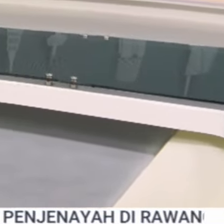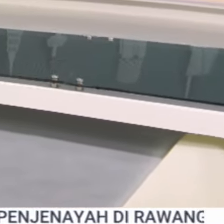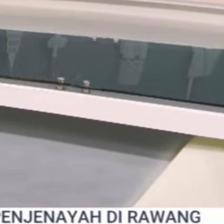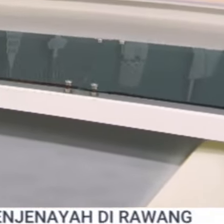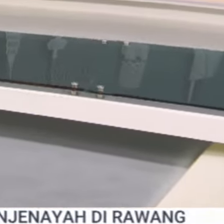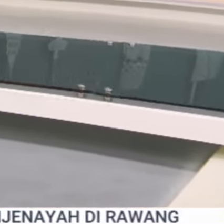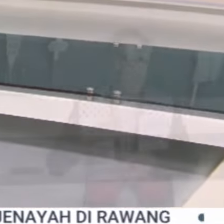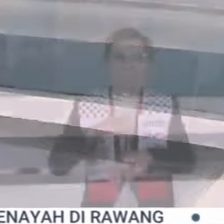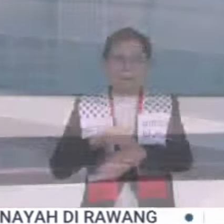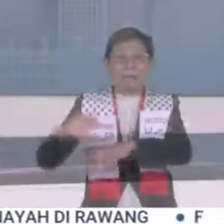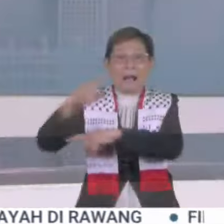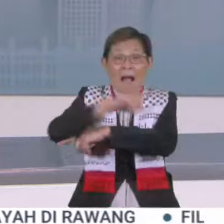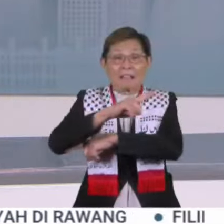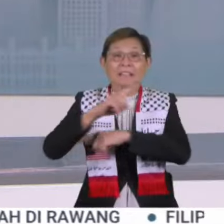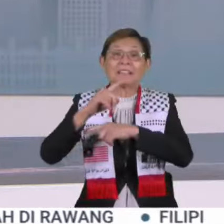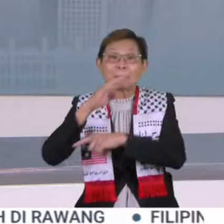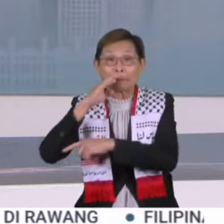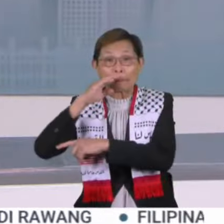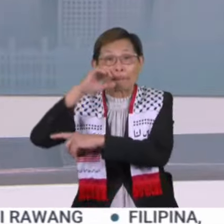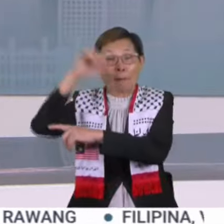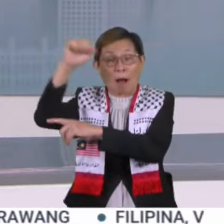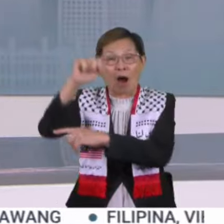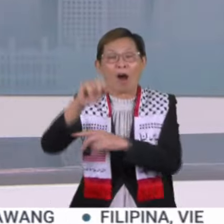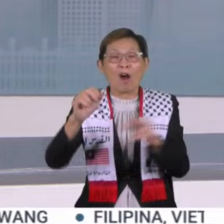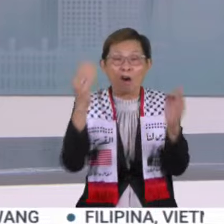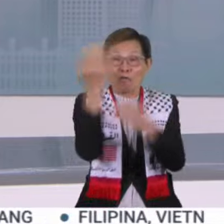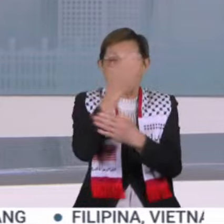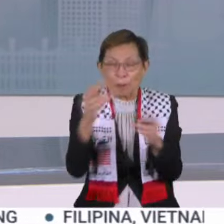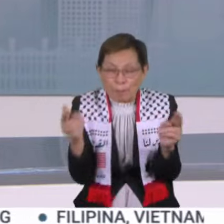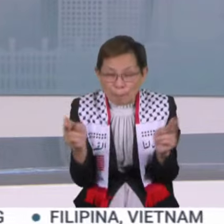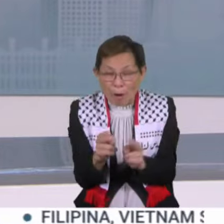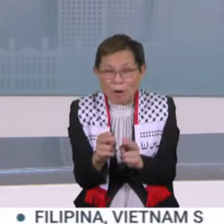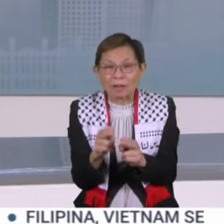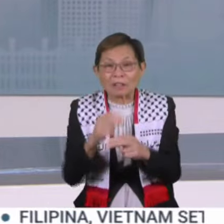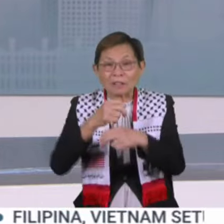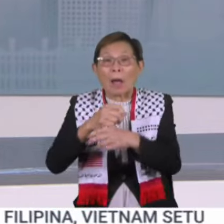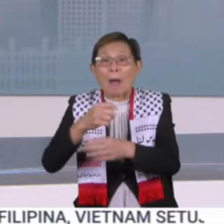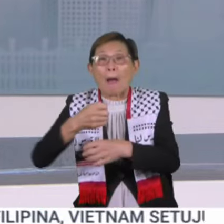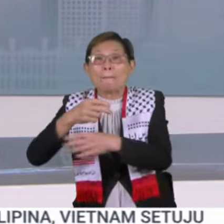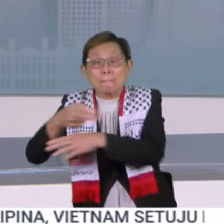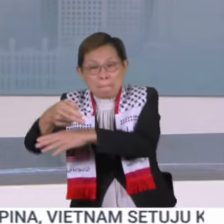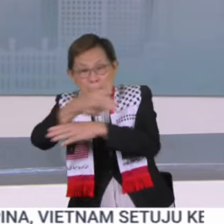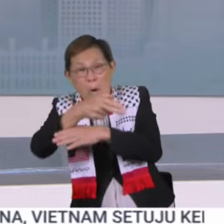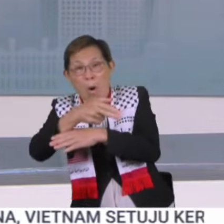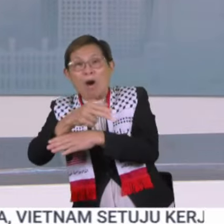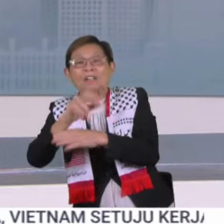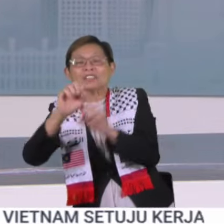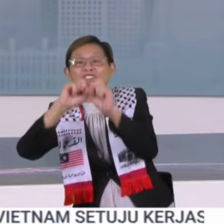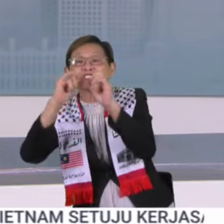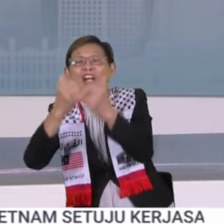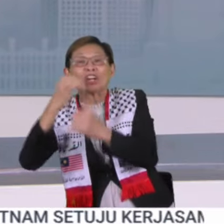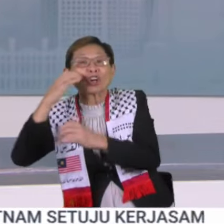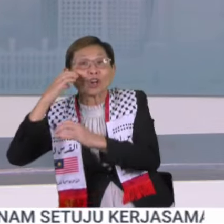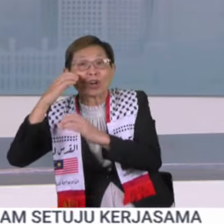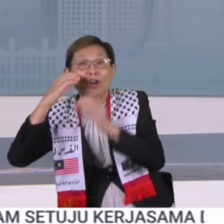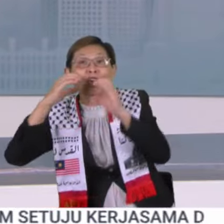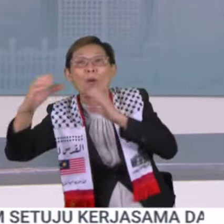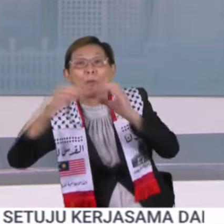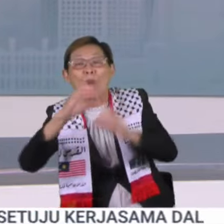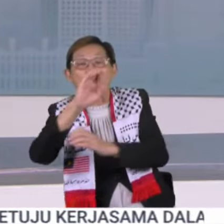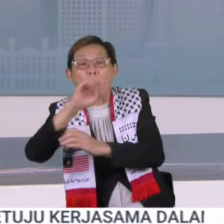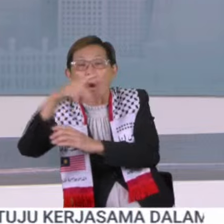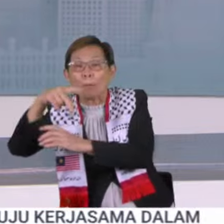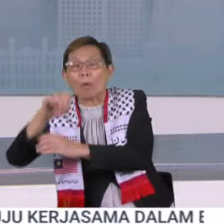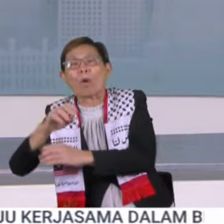Sempena Hari Kebangsaan, sebuah filem pendek diterbitkan khas oleh syarikat telekomunikasi OPPO. Karya dihasilkan bagi